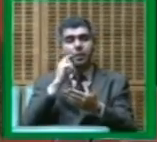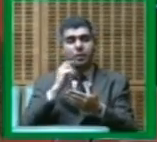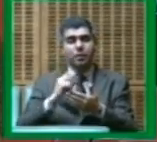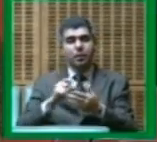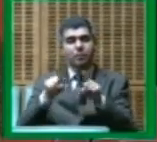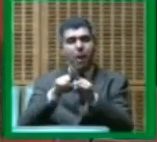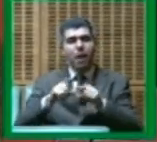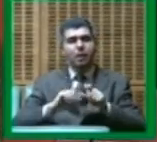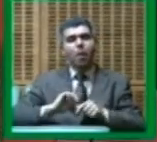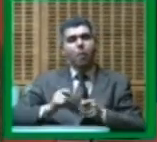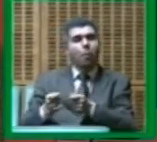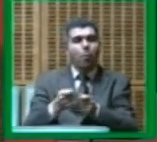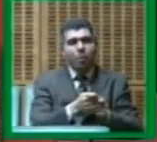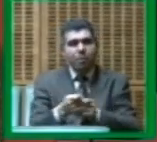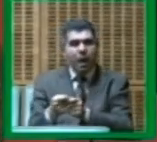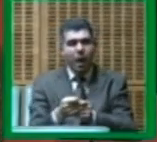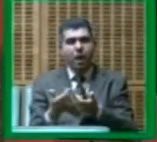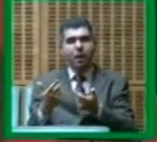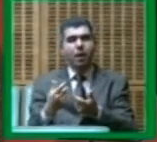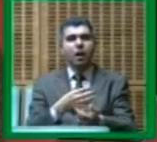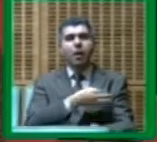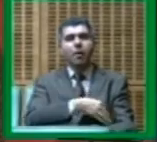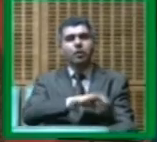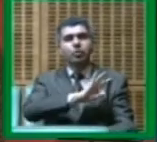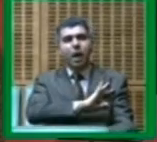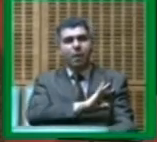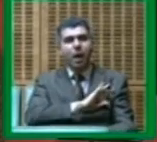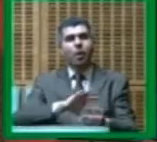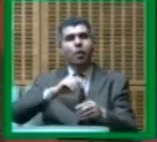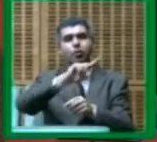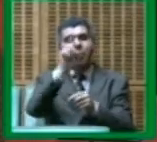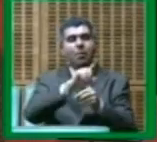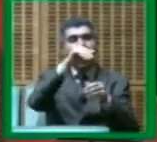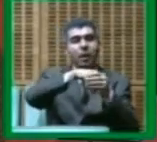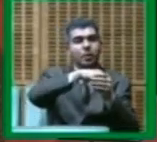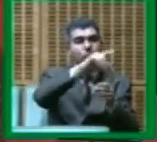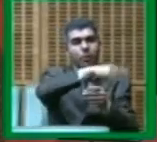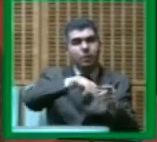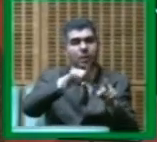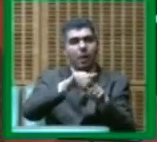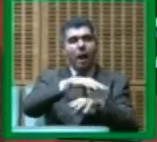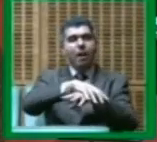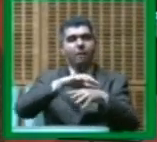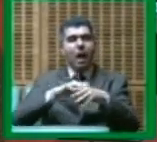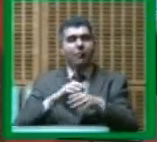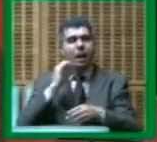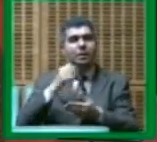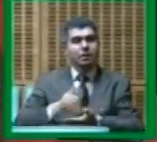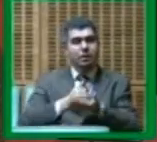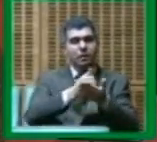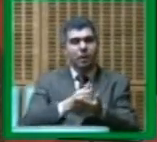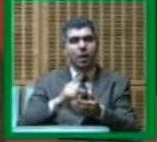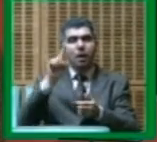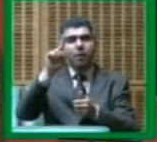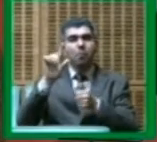عليهم الله يجازيهم بخير، ما كنتكلمش على، انتم عارفين الجماعات التدخل، الجماعات كلها كتوضع رهن الاشاره مع الساده العمال والولاة.